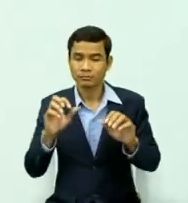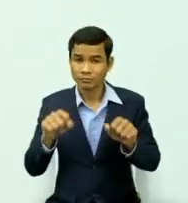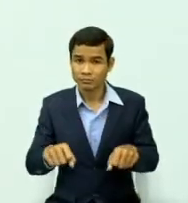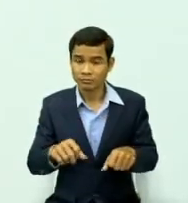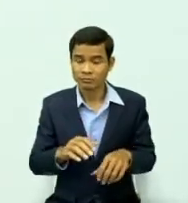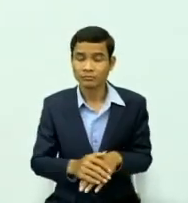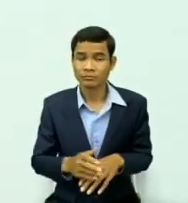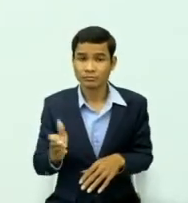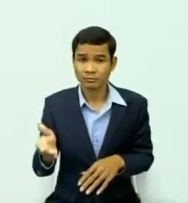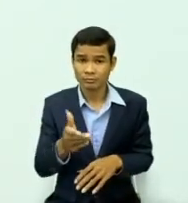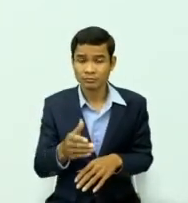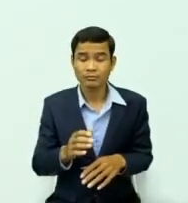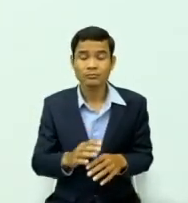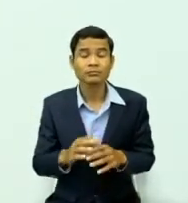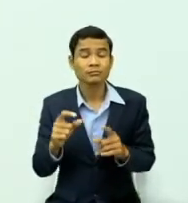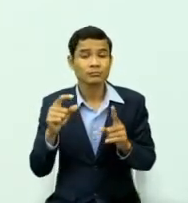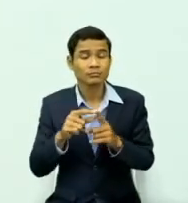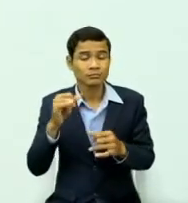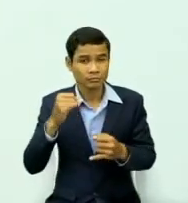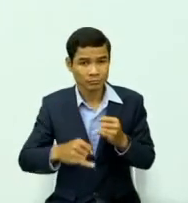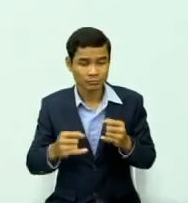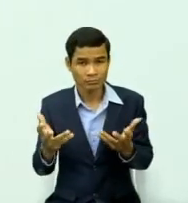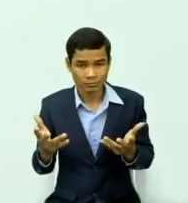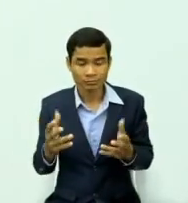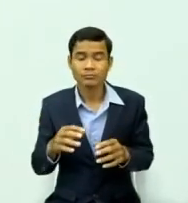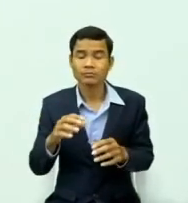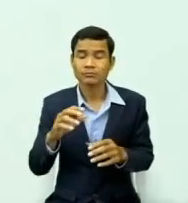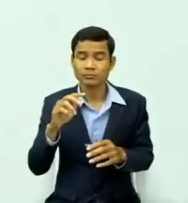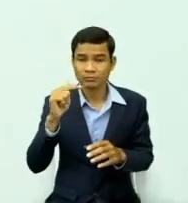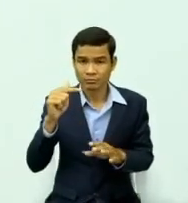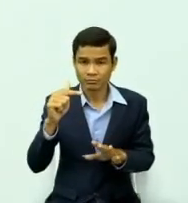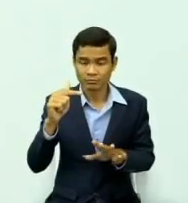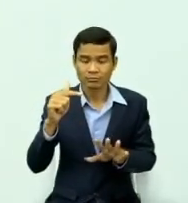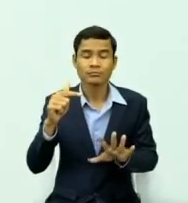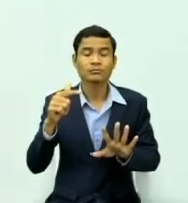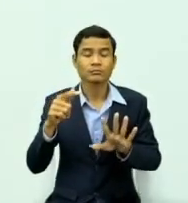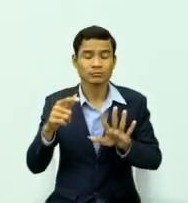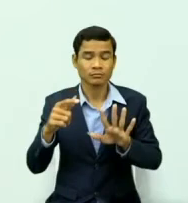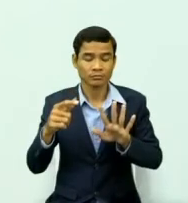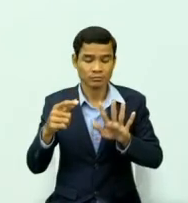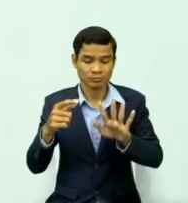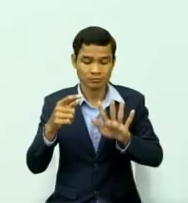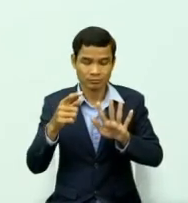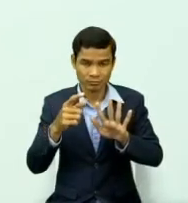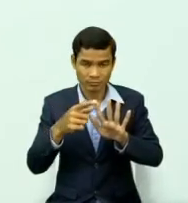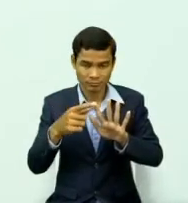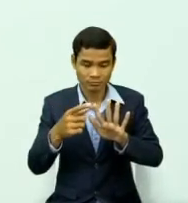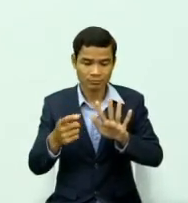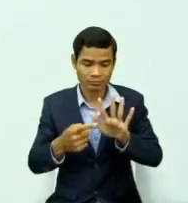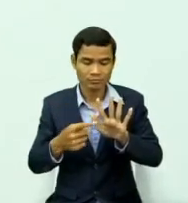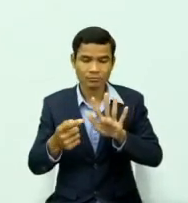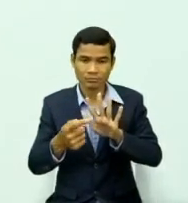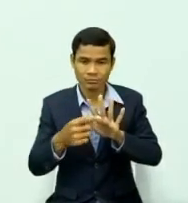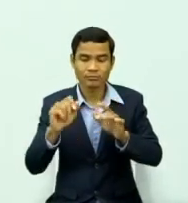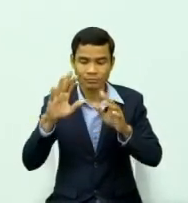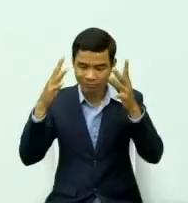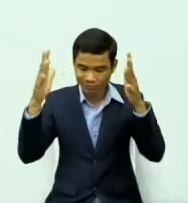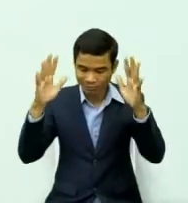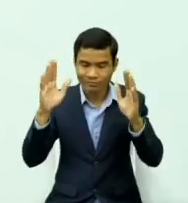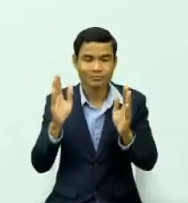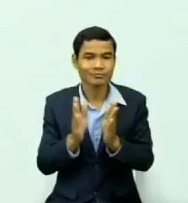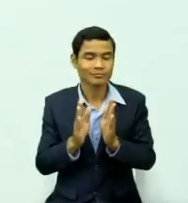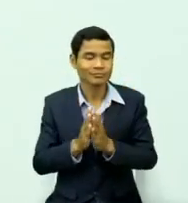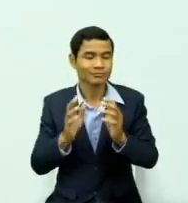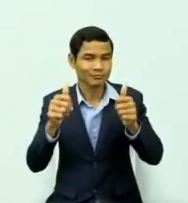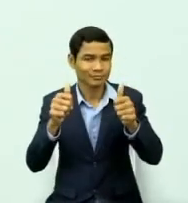chà chẳng chẳng cởi cái gì ăn thá ngò ế nghệ chà ốc ốc xa tố tẹt đại ốc cha chúng